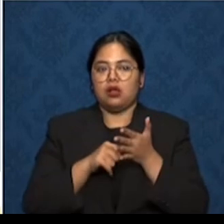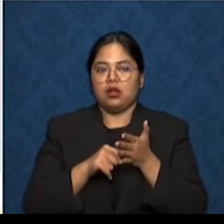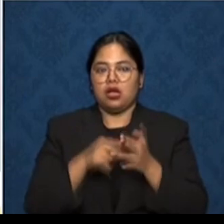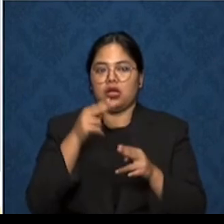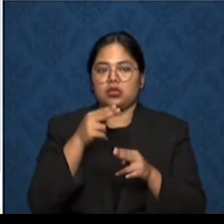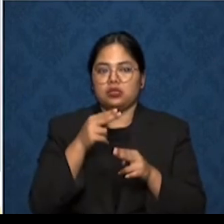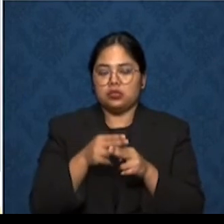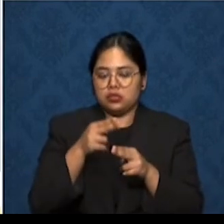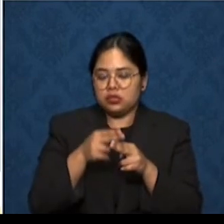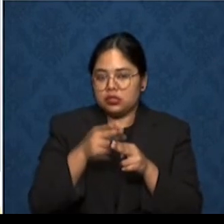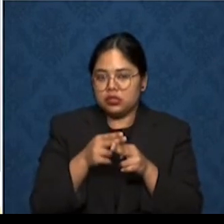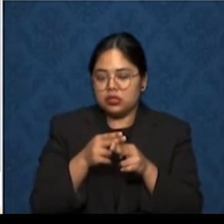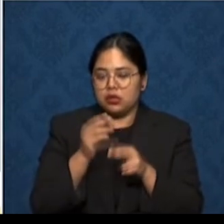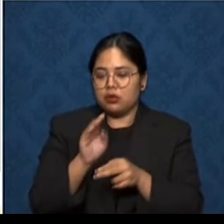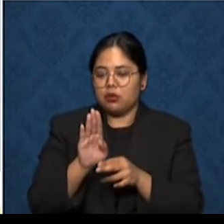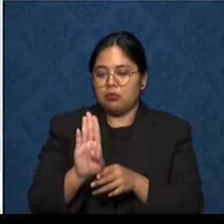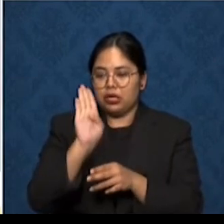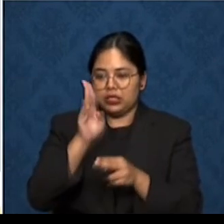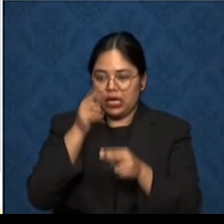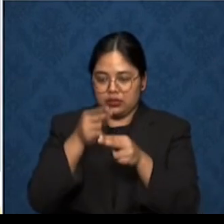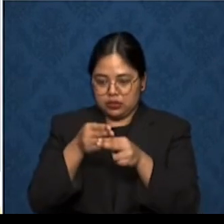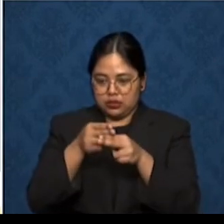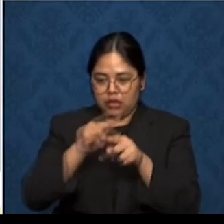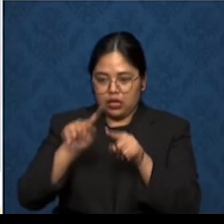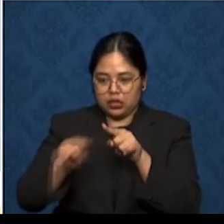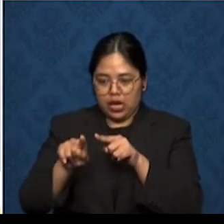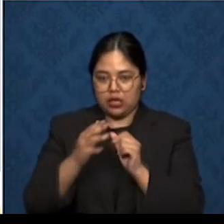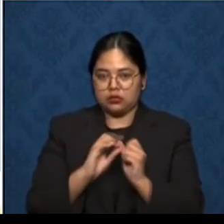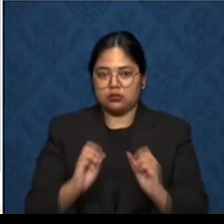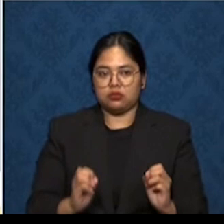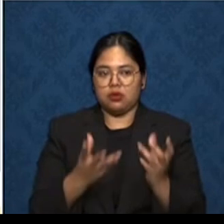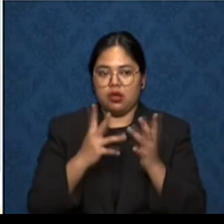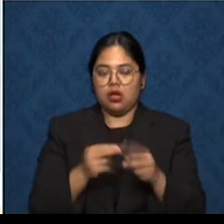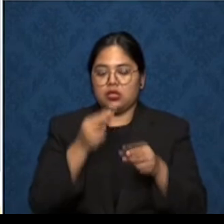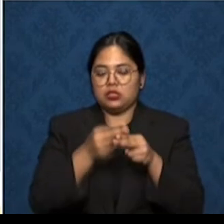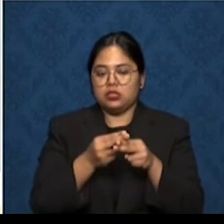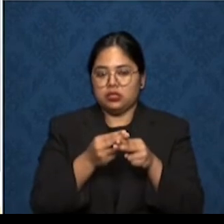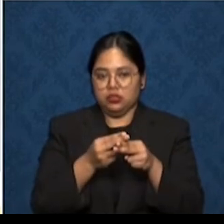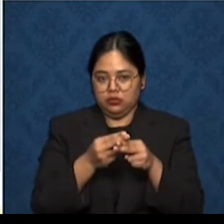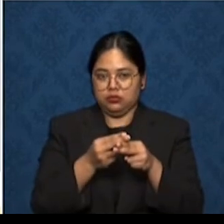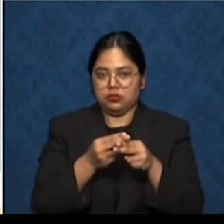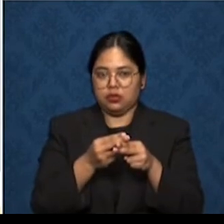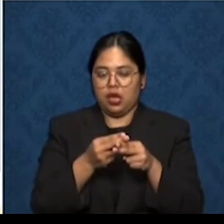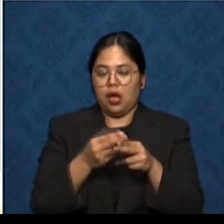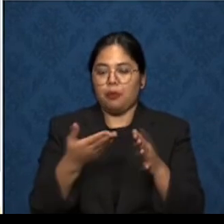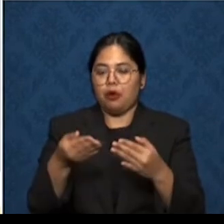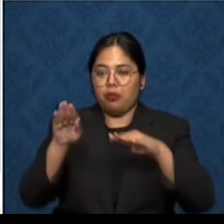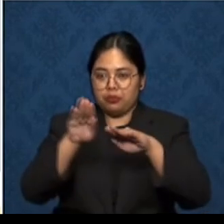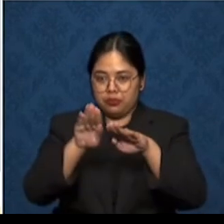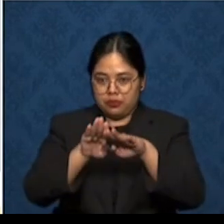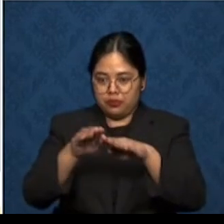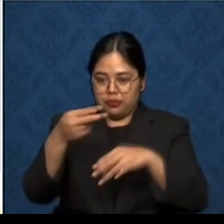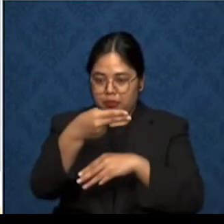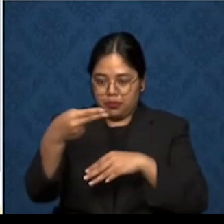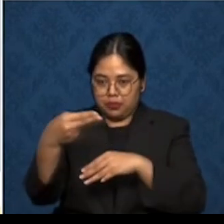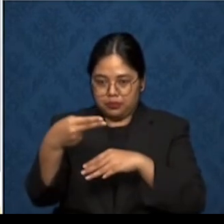ะชื่อของบิษัทรัจ้างขนส่วัุอนดรายระบุชัดเจนแตผมขอเซ็นเซอรชื่อบริษัทนะครั โยทหนาสองเขียว่าจราจรก